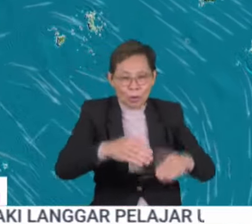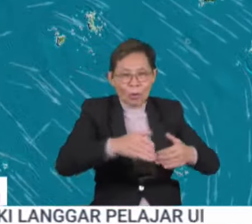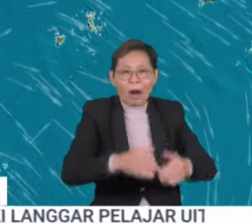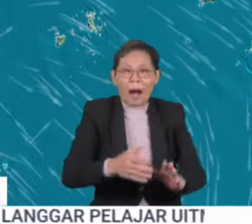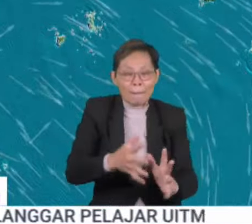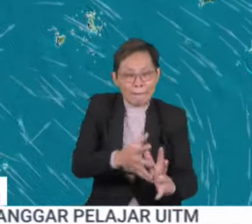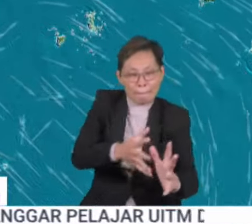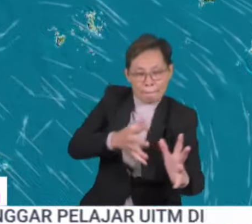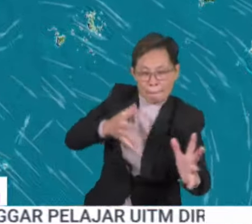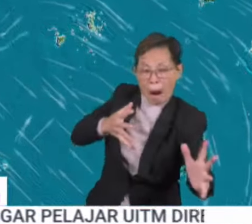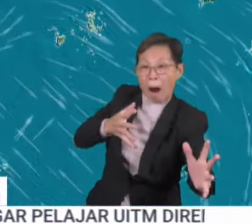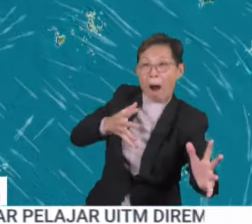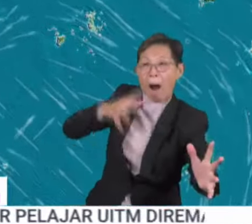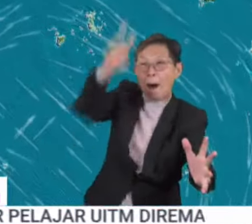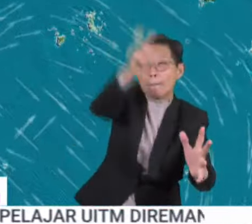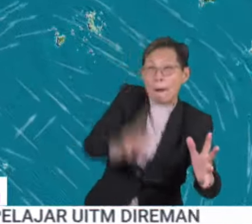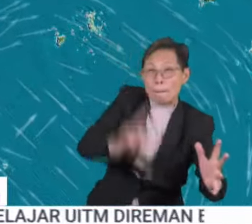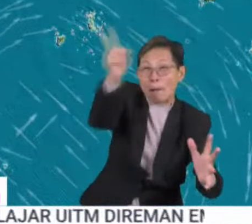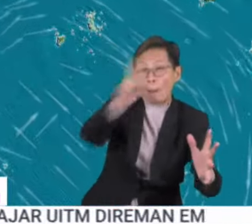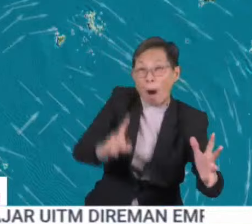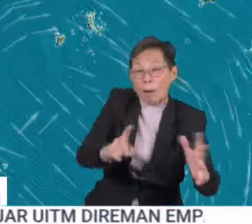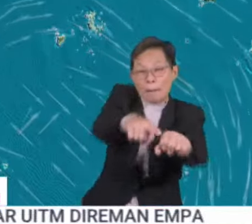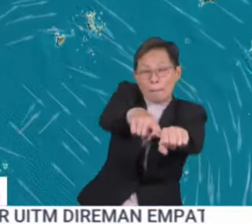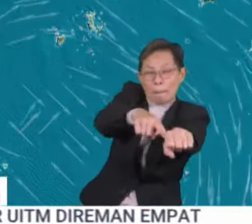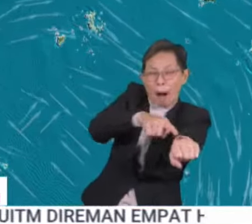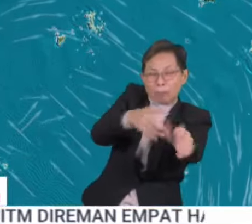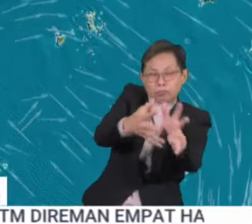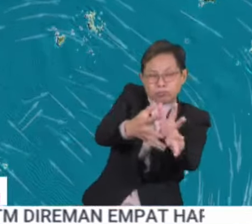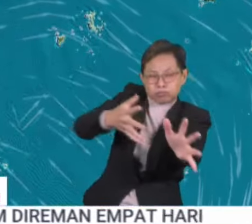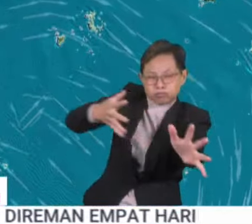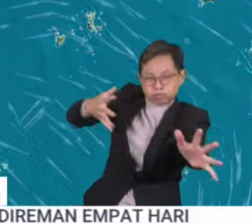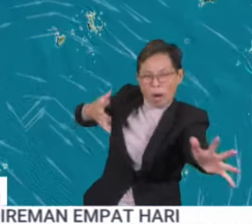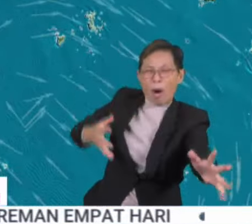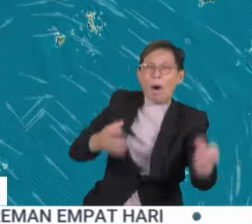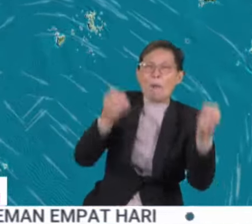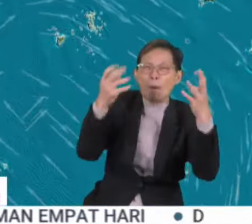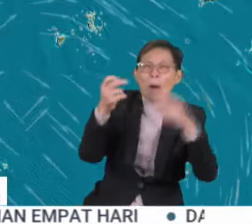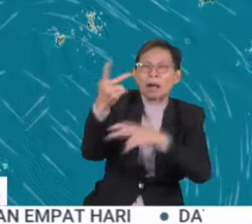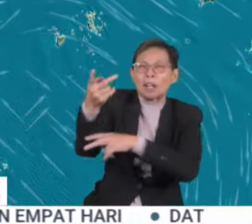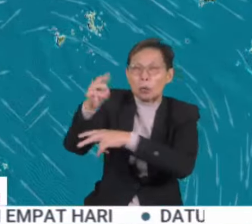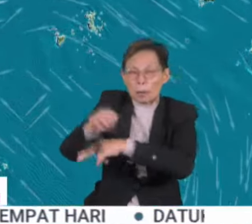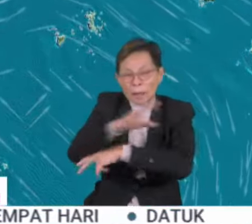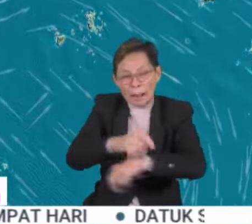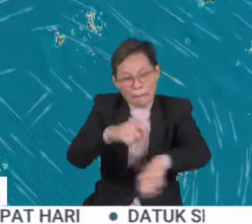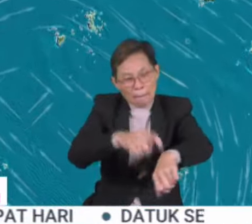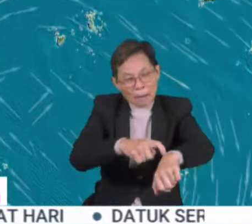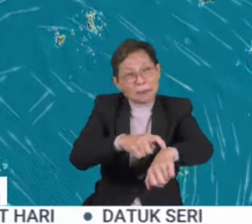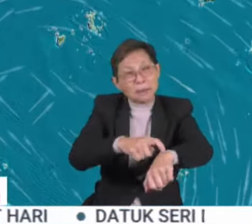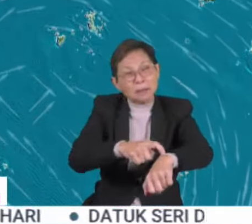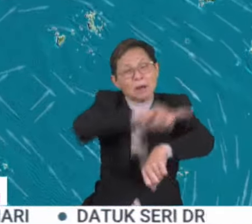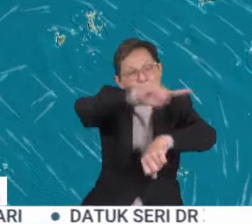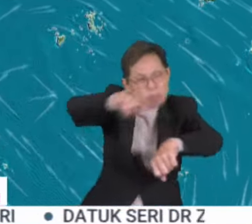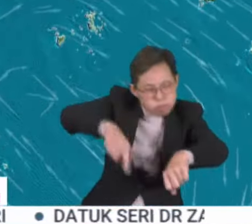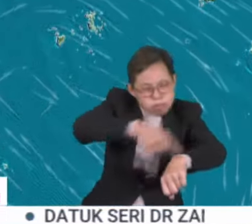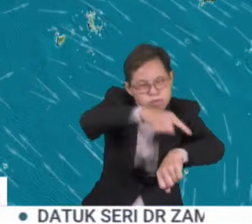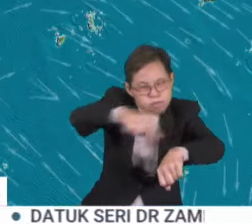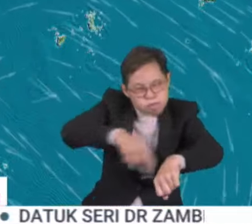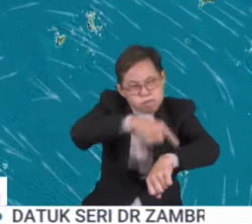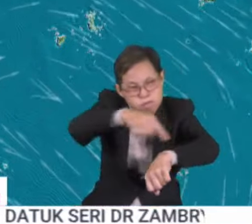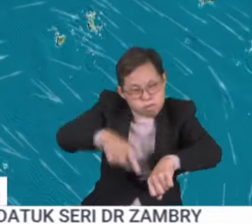panjang ribut petir yang bergerak dan panjangnya boleh mencapai ratusan kilometer dan tempoh hayatnya selama beberapa jam yang agak lama.